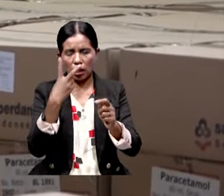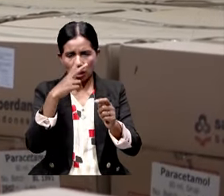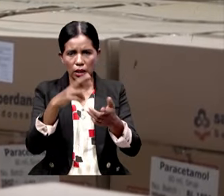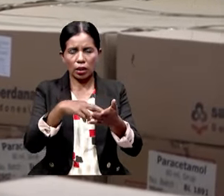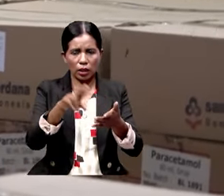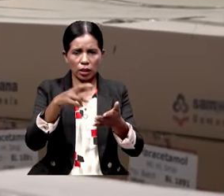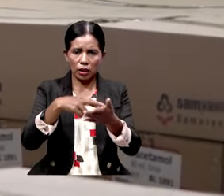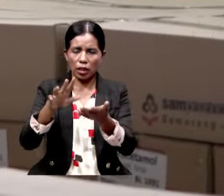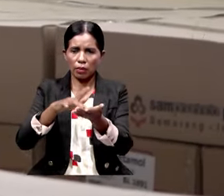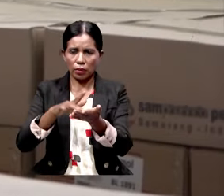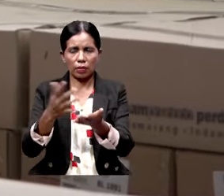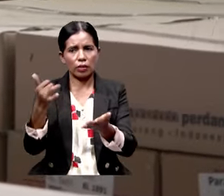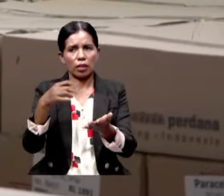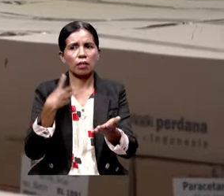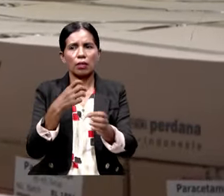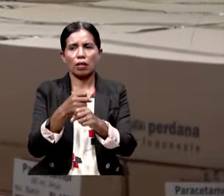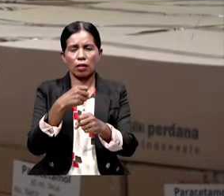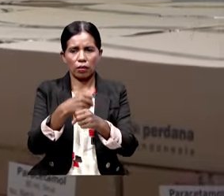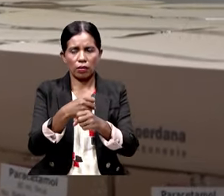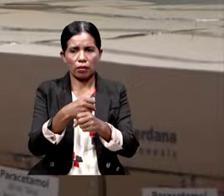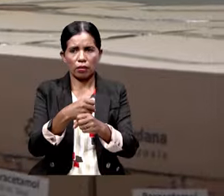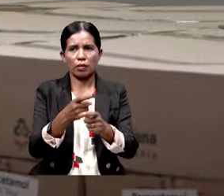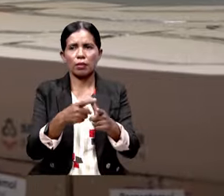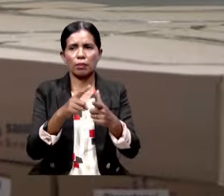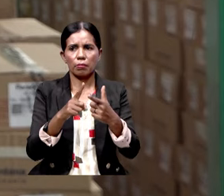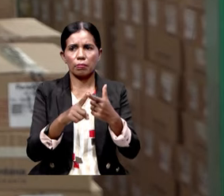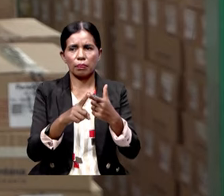berbeda mai nebe ami halo hela agora